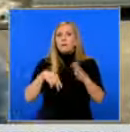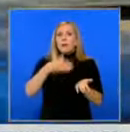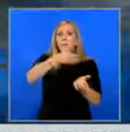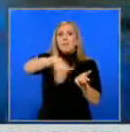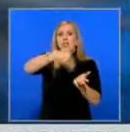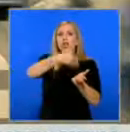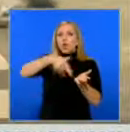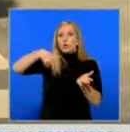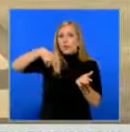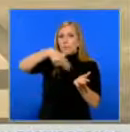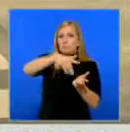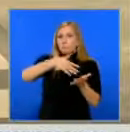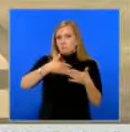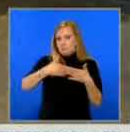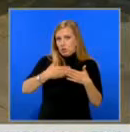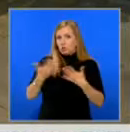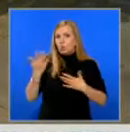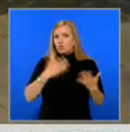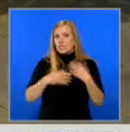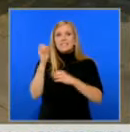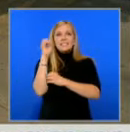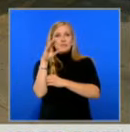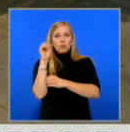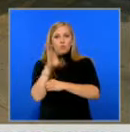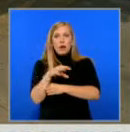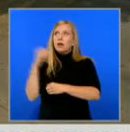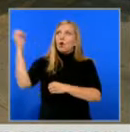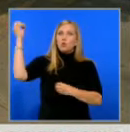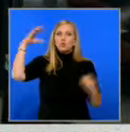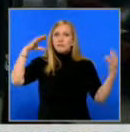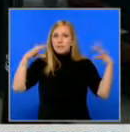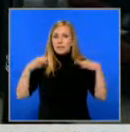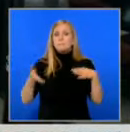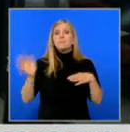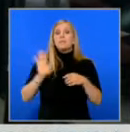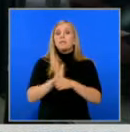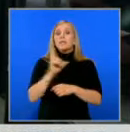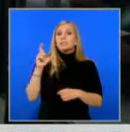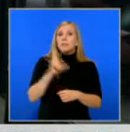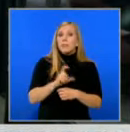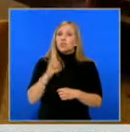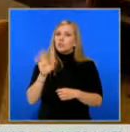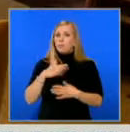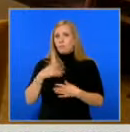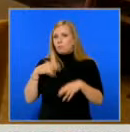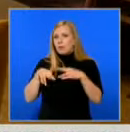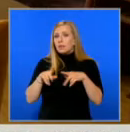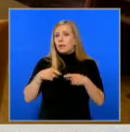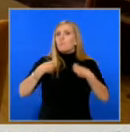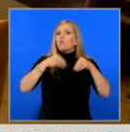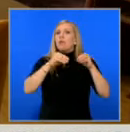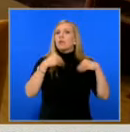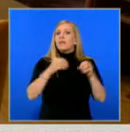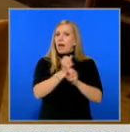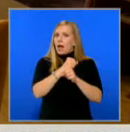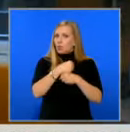пътеки около училищата светофарите осветлението след 15-ти пък пък ще има проверки продавали се алкохолно ученици и имали